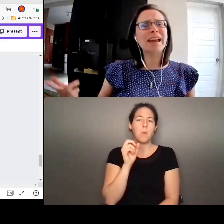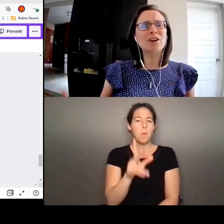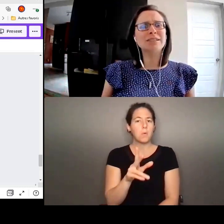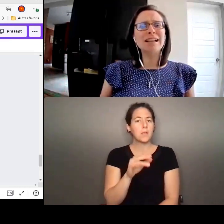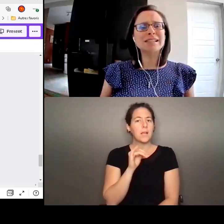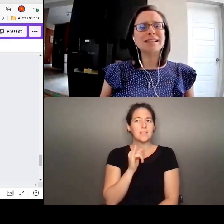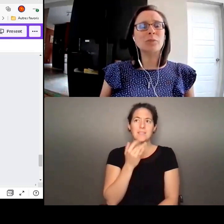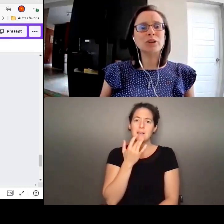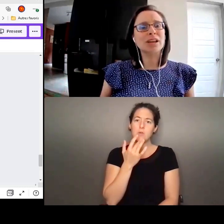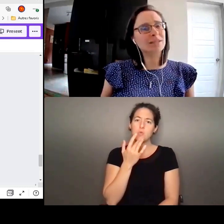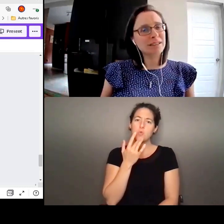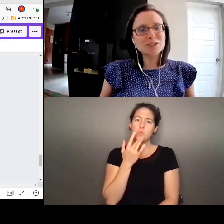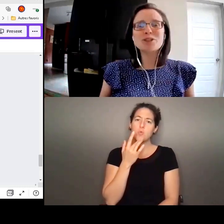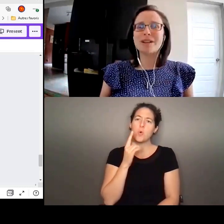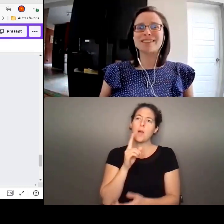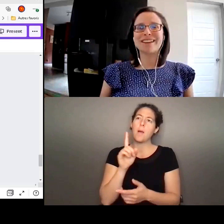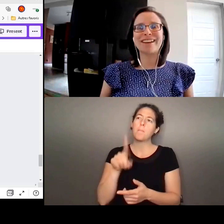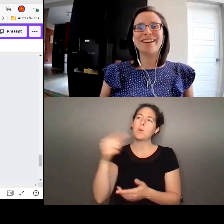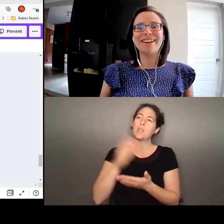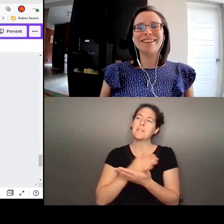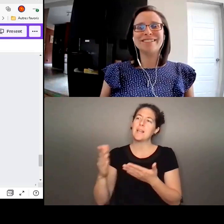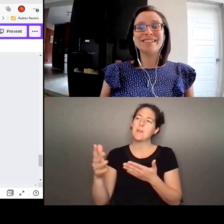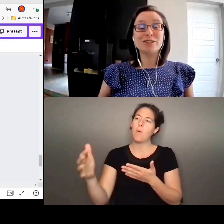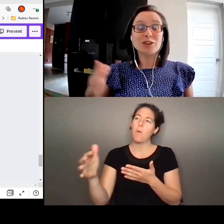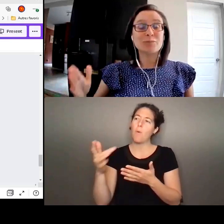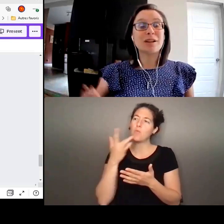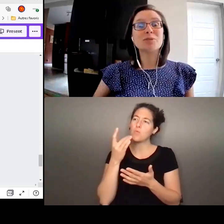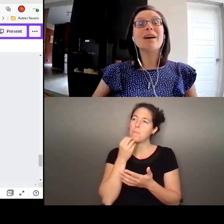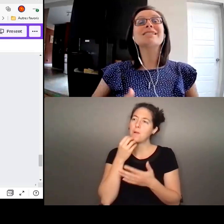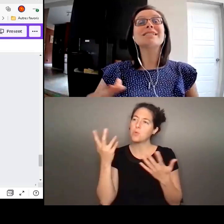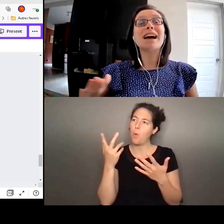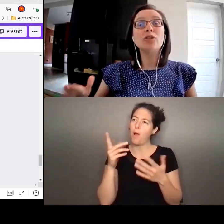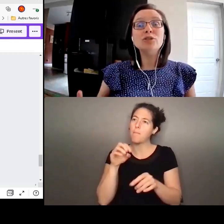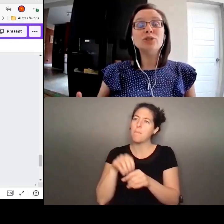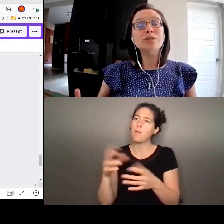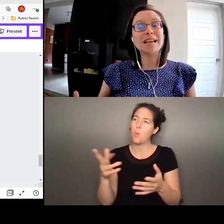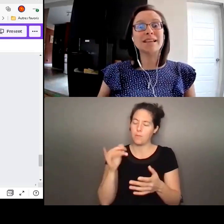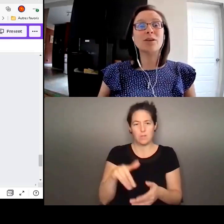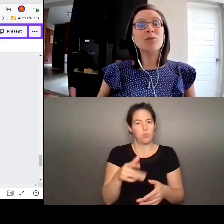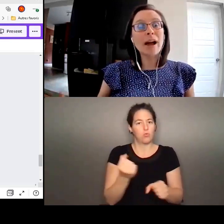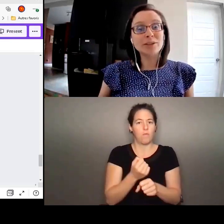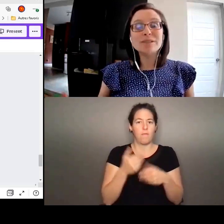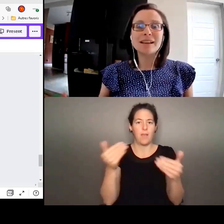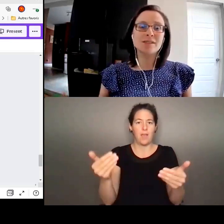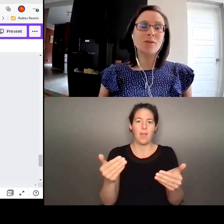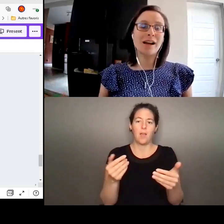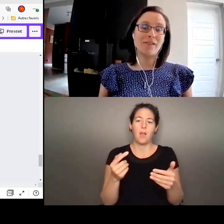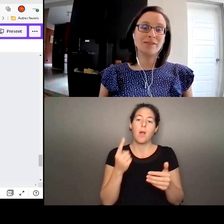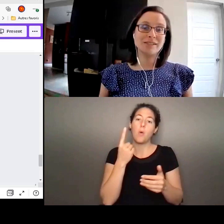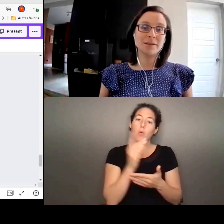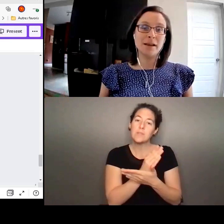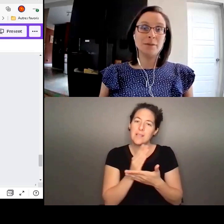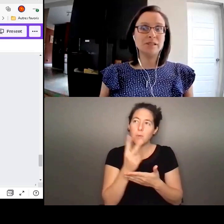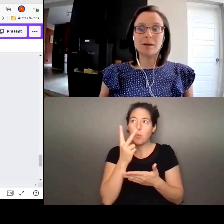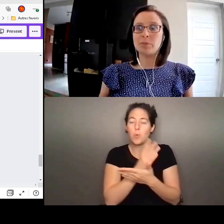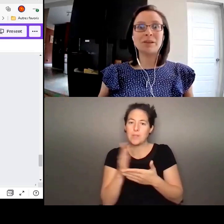voudrais récolter la saison prochaine, qu'est-ce que je planterais? C'est ça que je plante. Je pense une saison à 2 saisons à